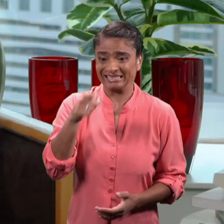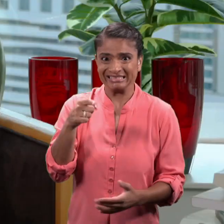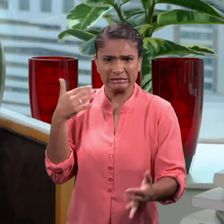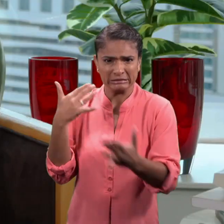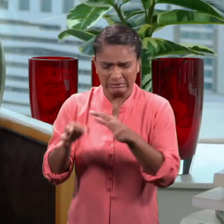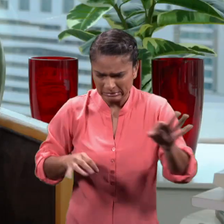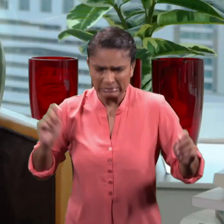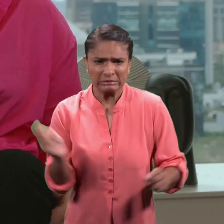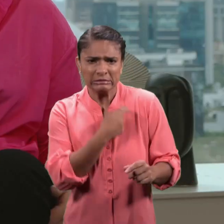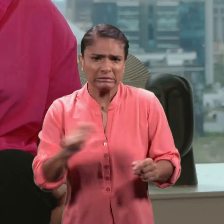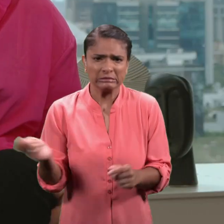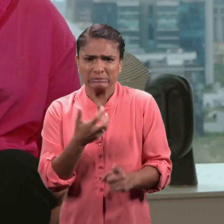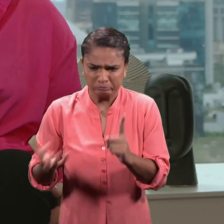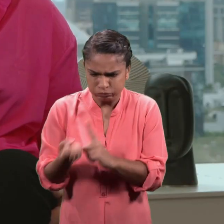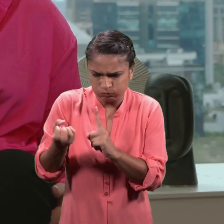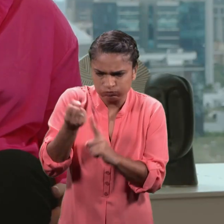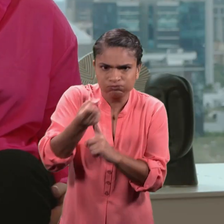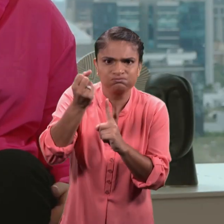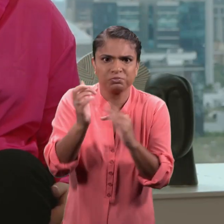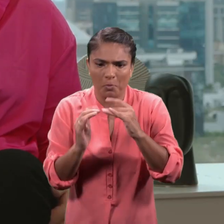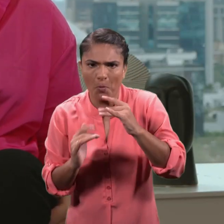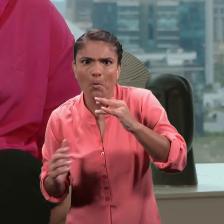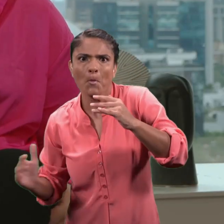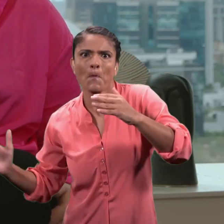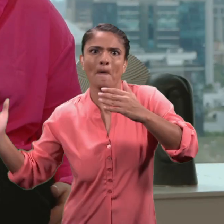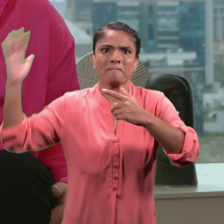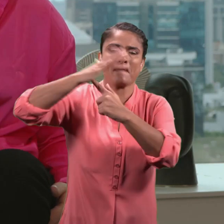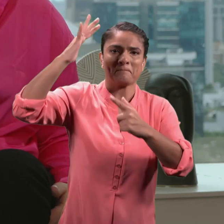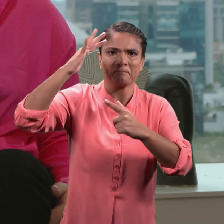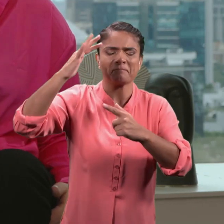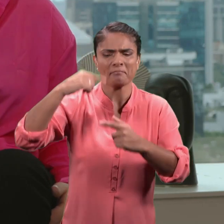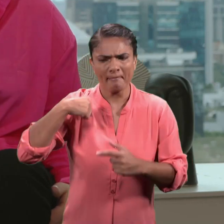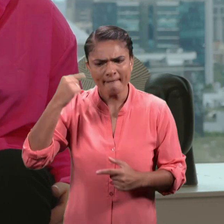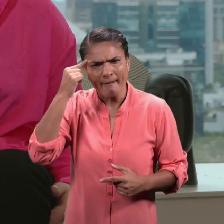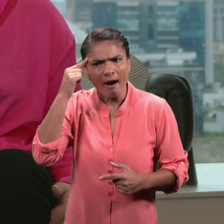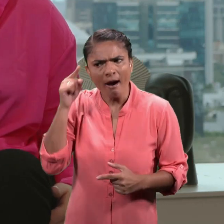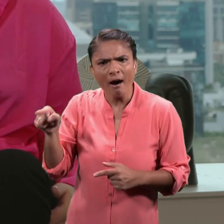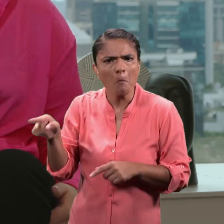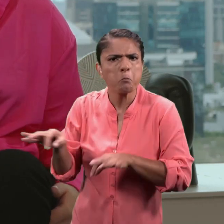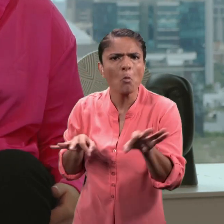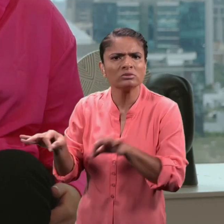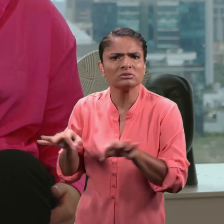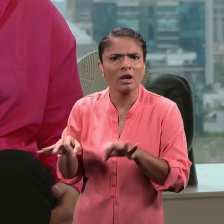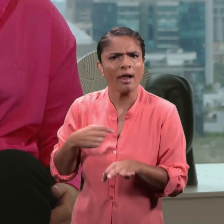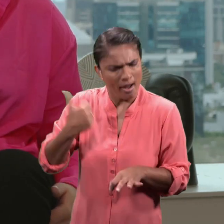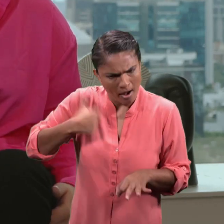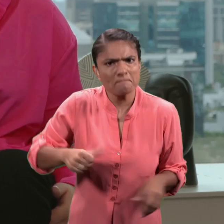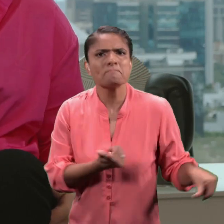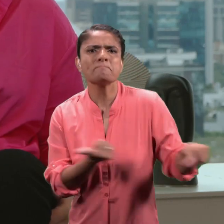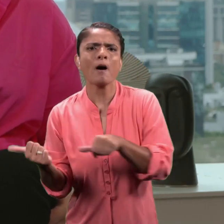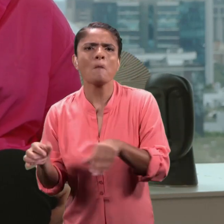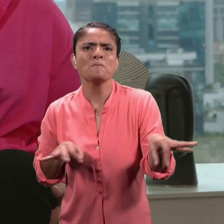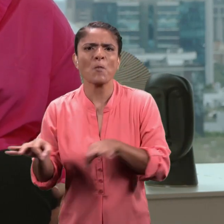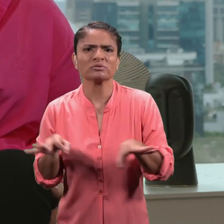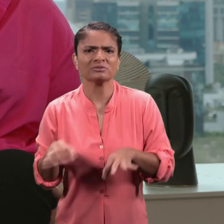wees. En toe ek dit nou bereik het en hoër hoogtes bereik het in daai industrie, het ek weer gekyk na model en ek was soos, maar ek